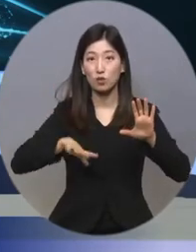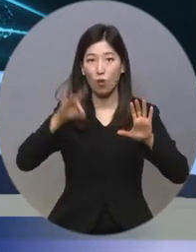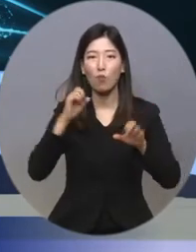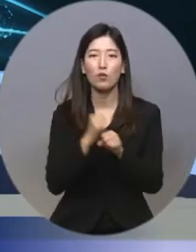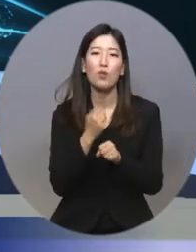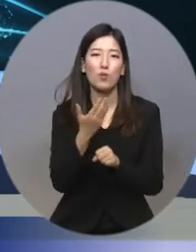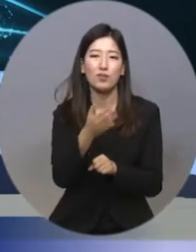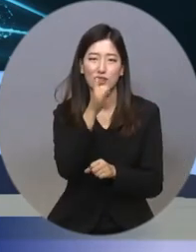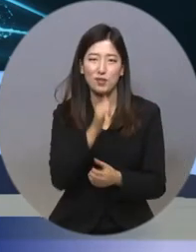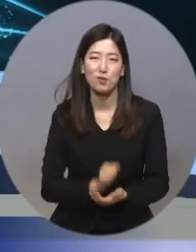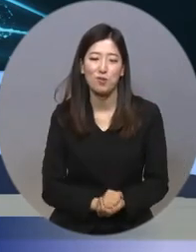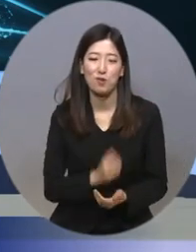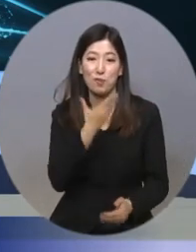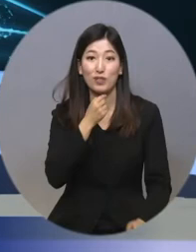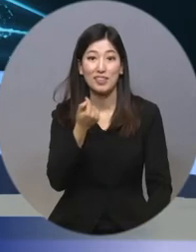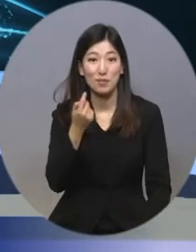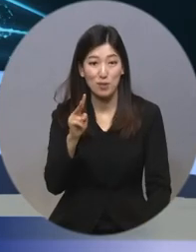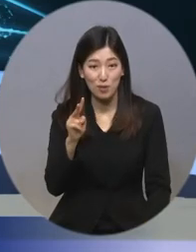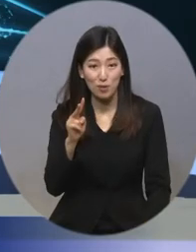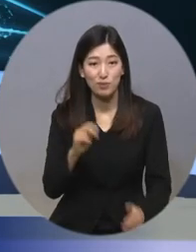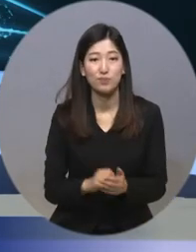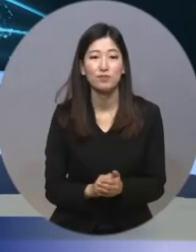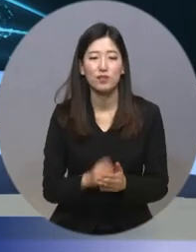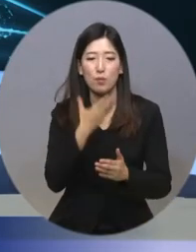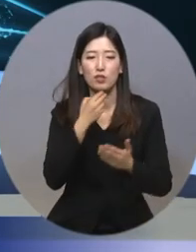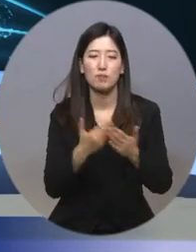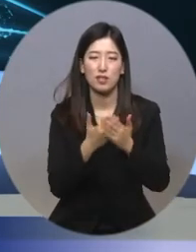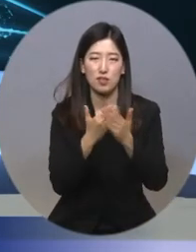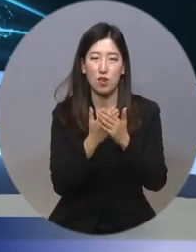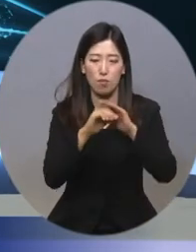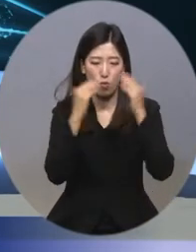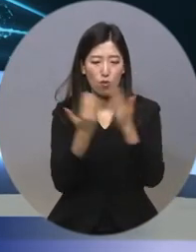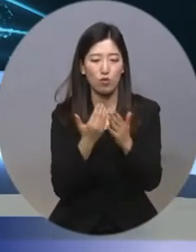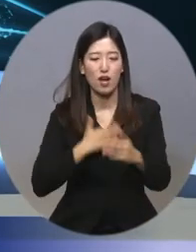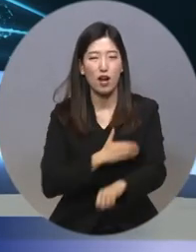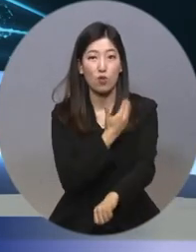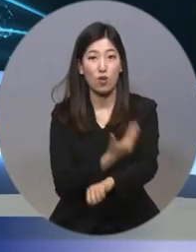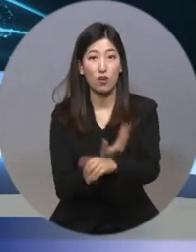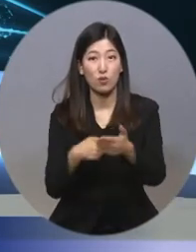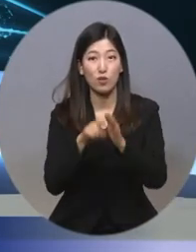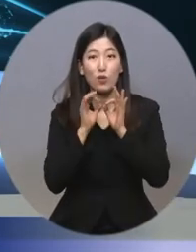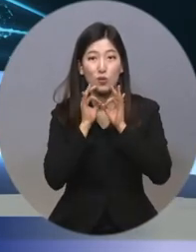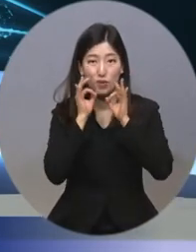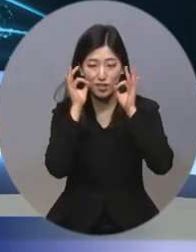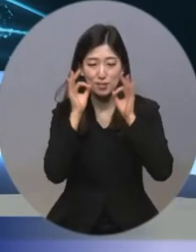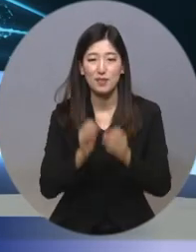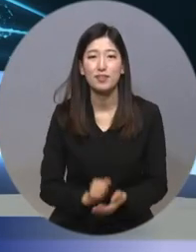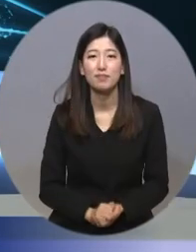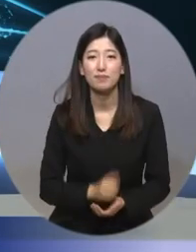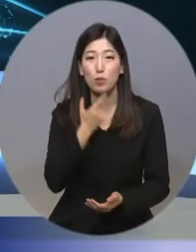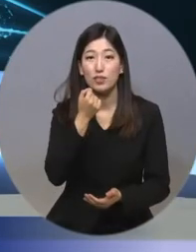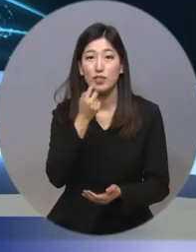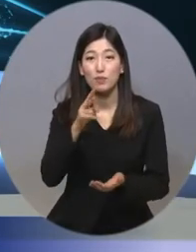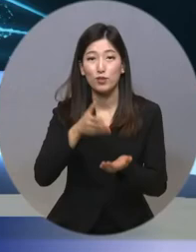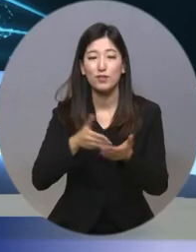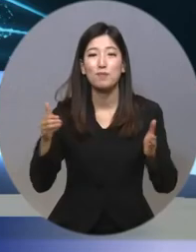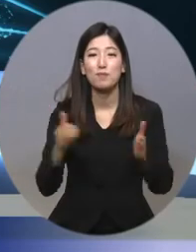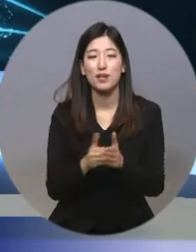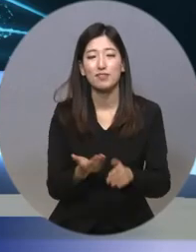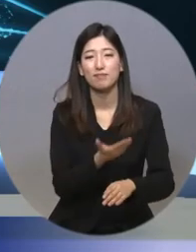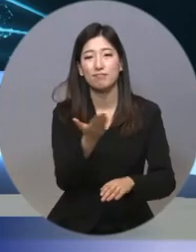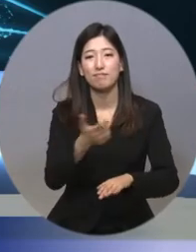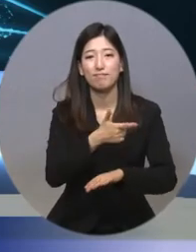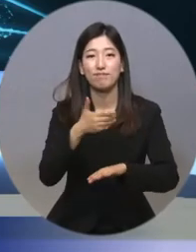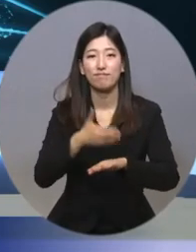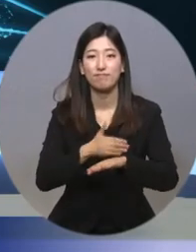복지 발전과 모두의 알 권리 보장을 위해 최선을 다하겠습니다. 이상 복지TV 뉴스를 마칩니다. 시청해주신